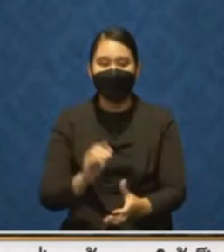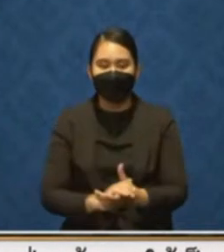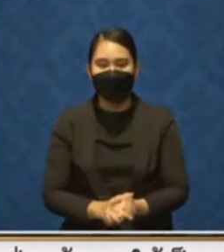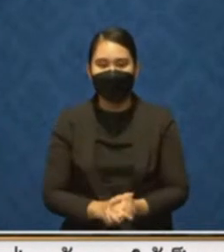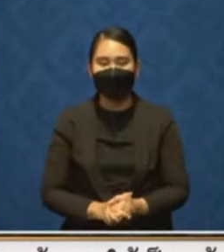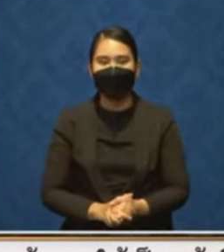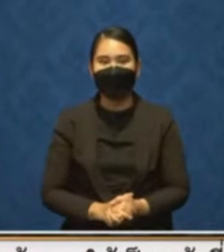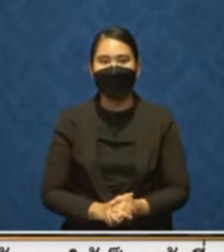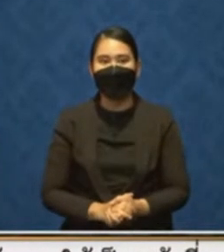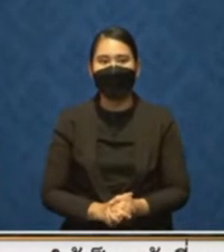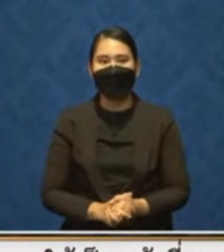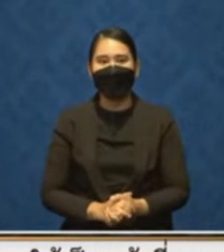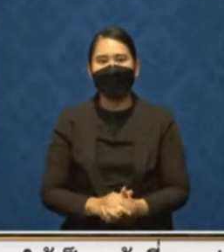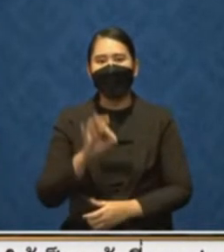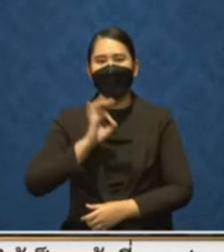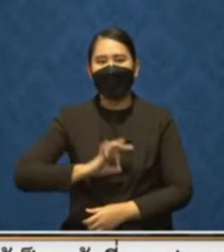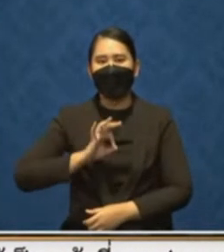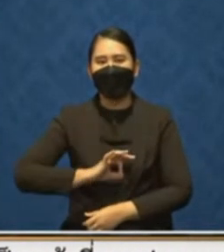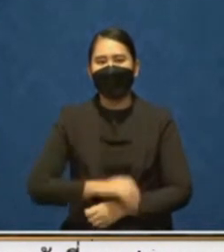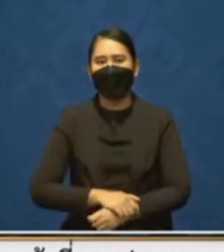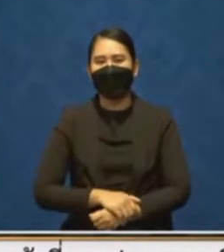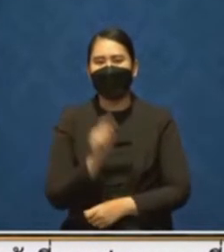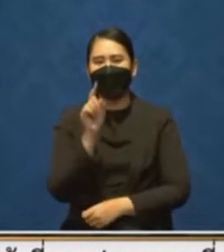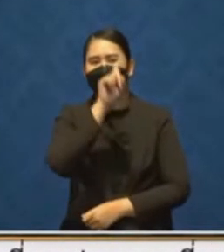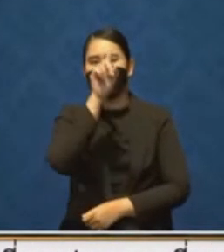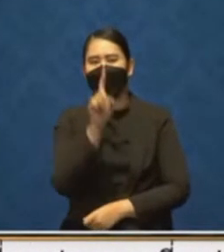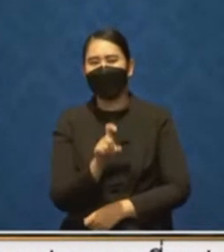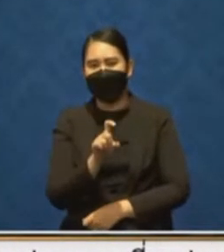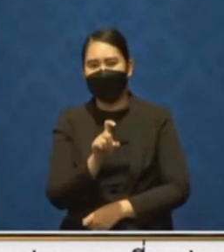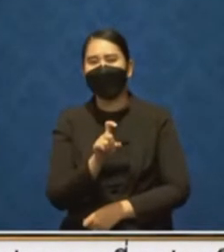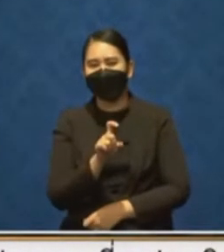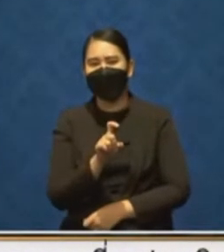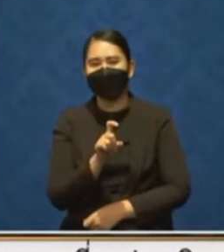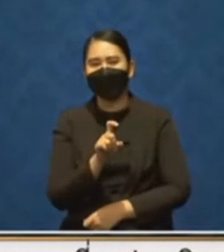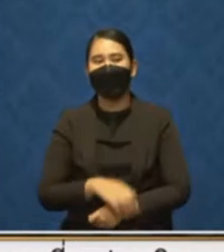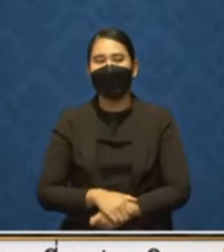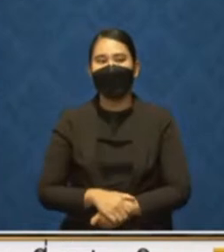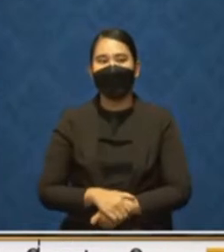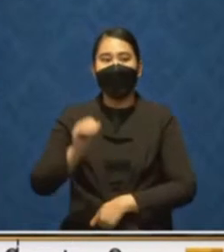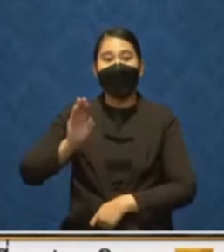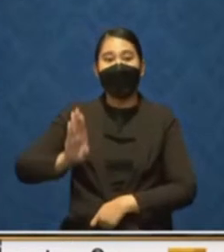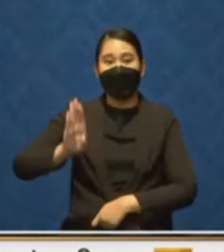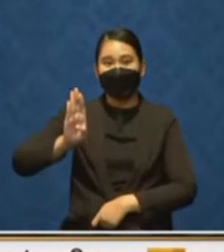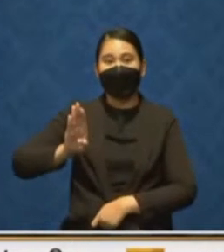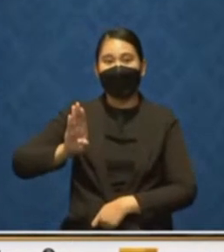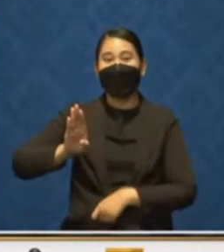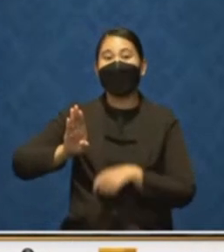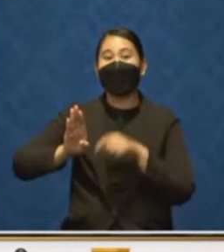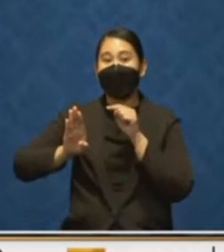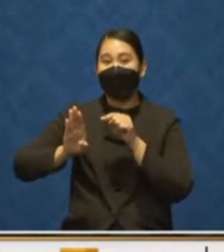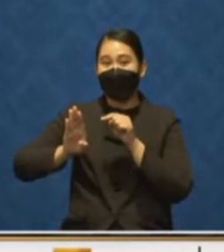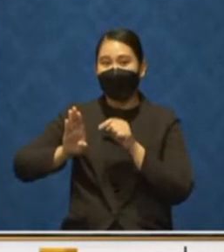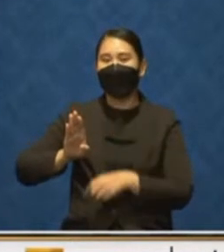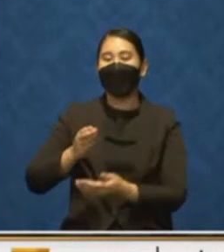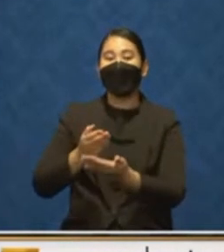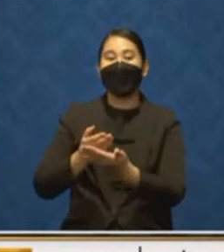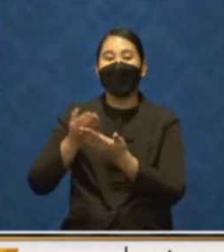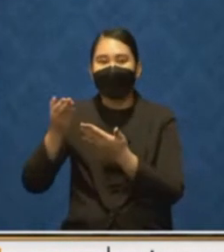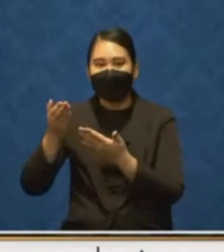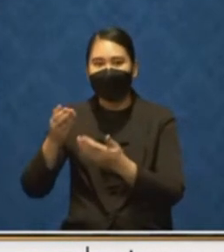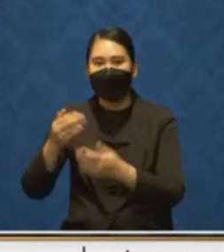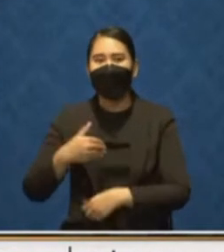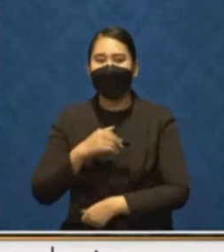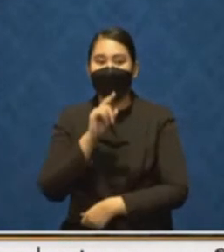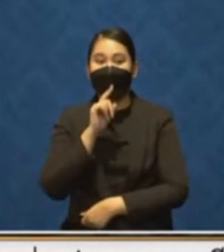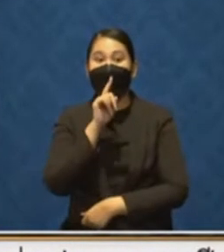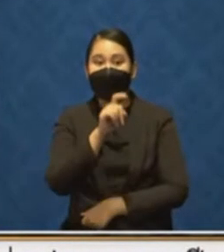ดูมันผ่านสงสัยอ่ะเพราะว่าไอ้บริษัทที่ไปซื้อนะครับผมไปถาม Walkerต่างประเทศที่รู้